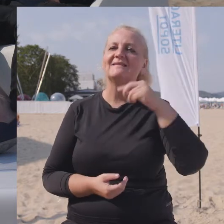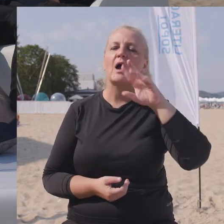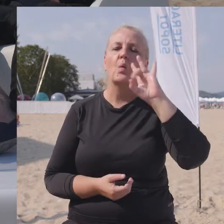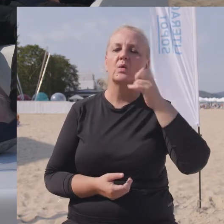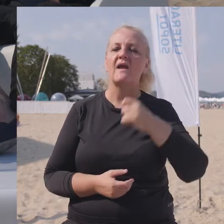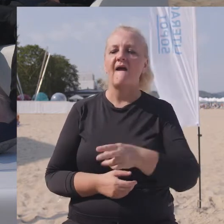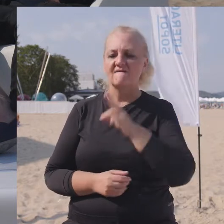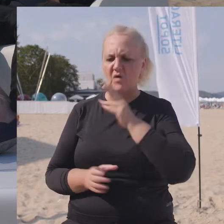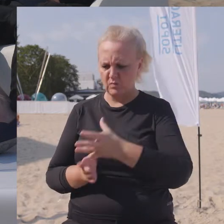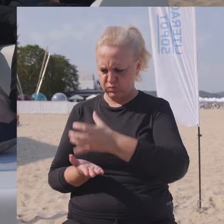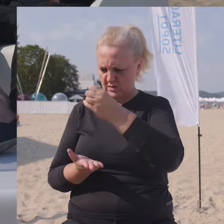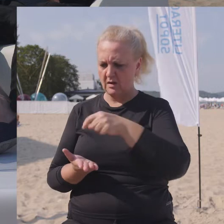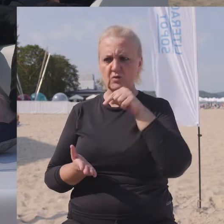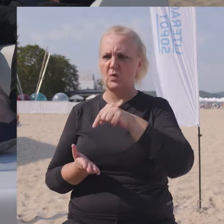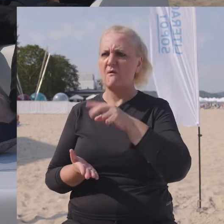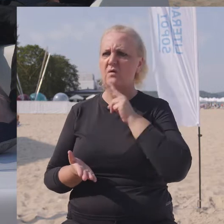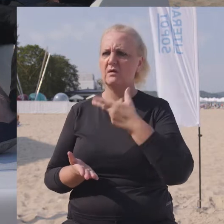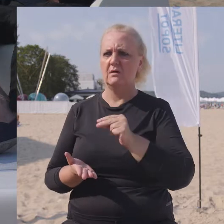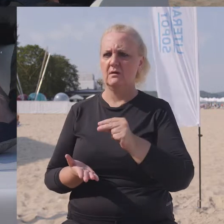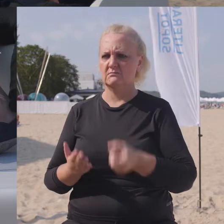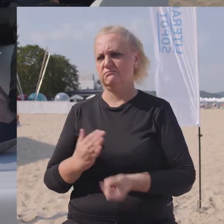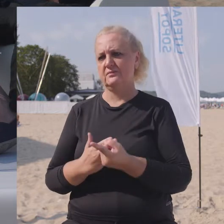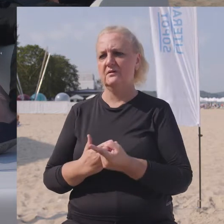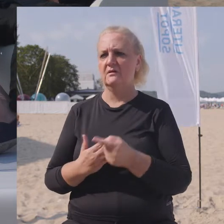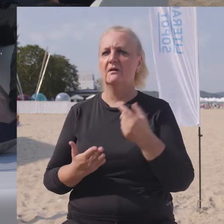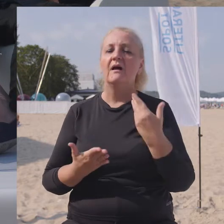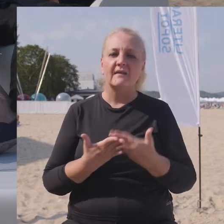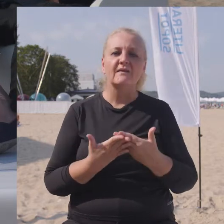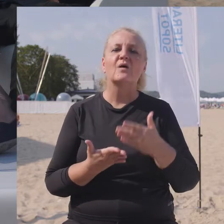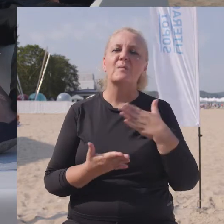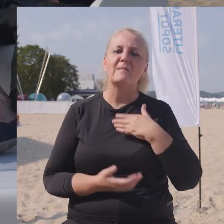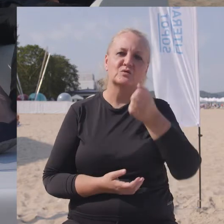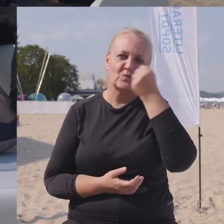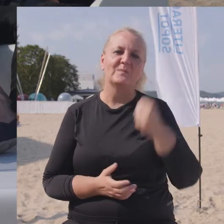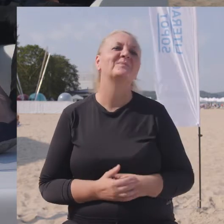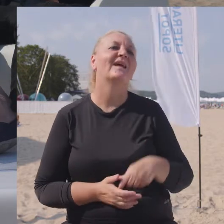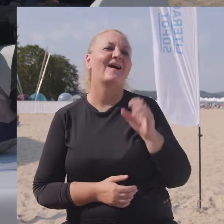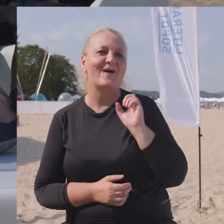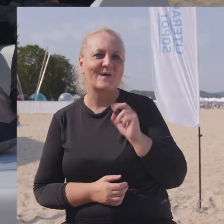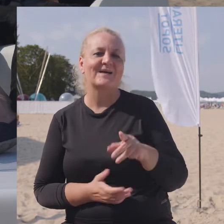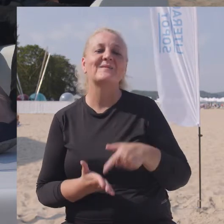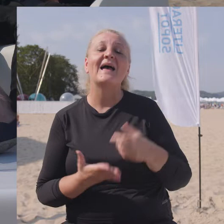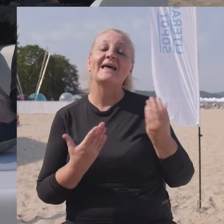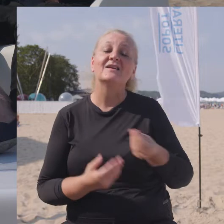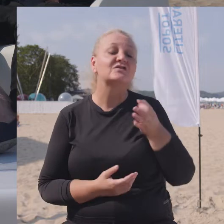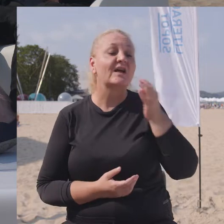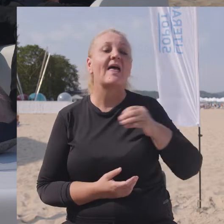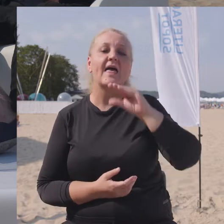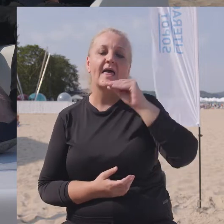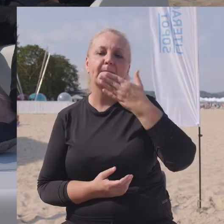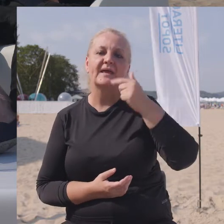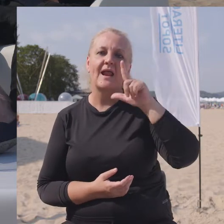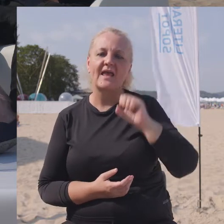w butelce nie jest wodą. Dlatego mamy szkło. Szkło. Chciałbym jeszcze zapytać Cię o Emilię